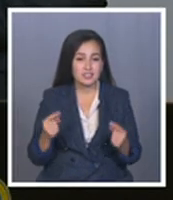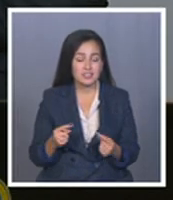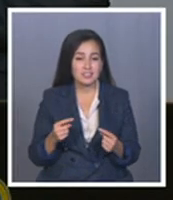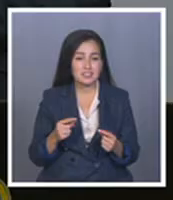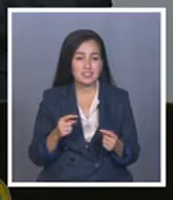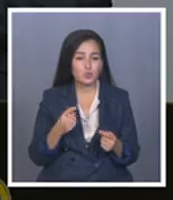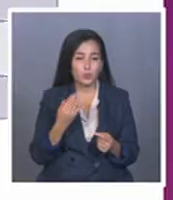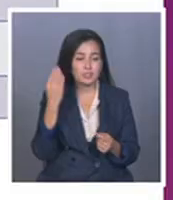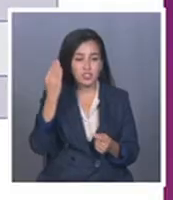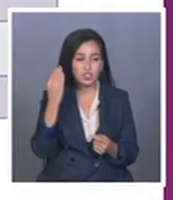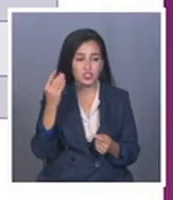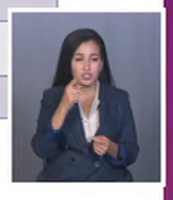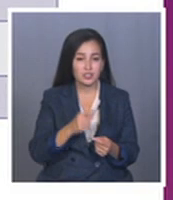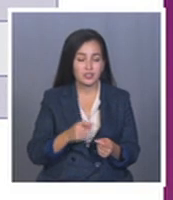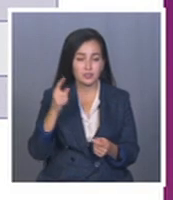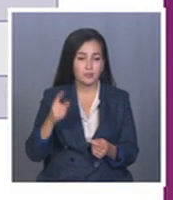их значения.